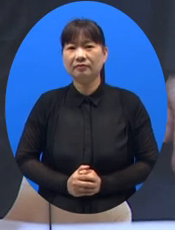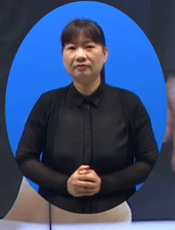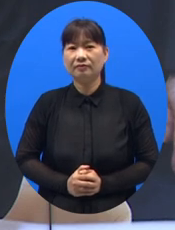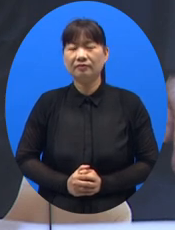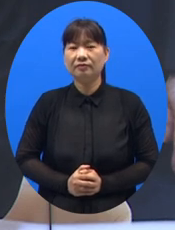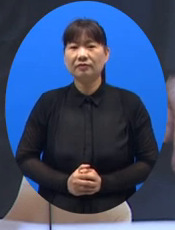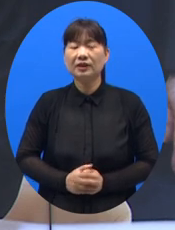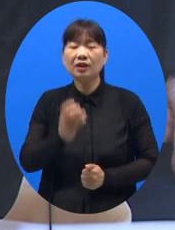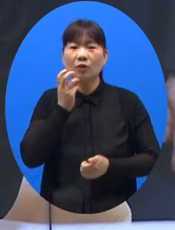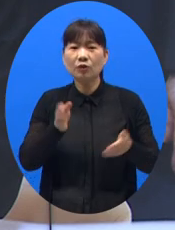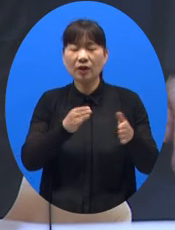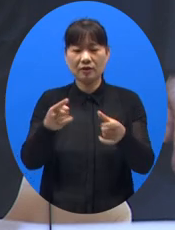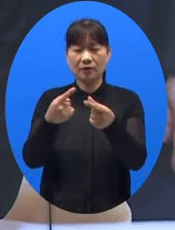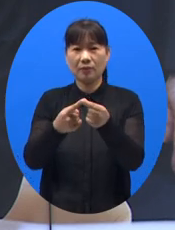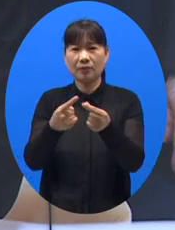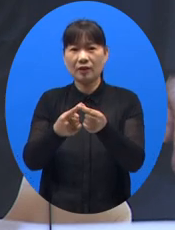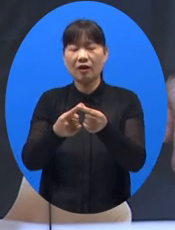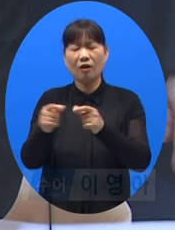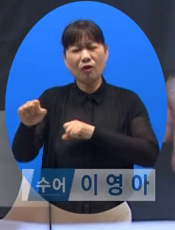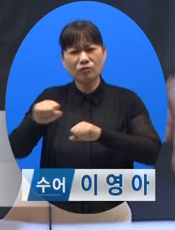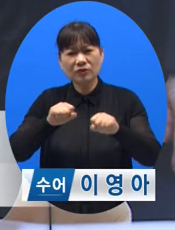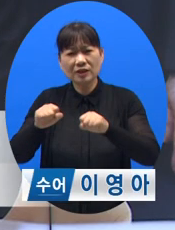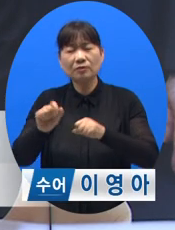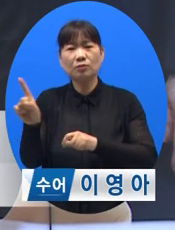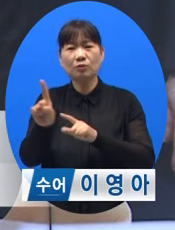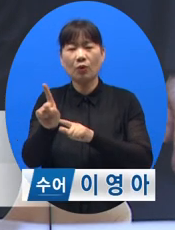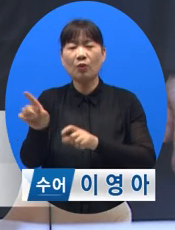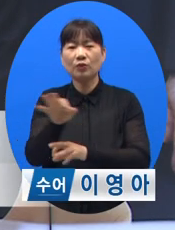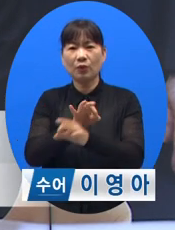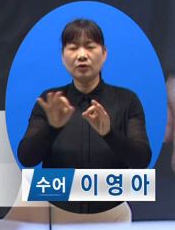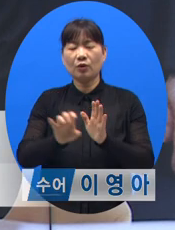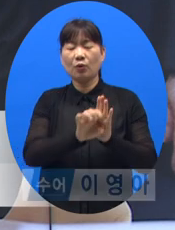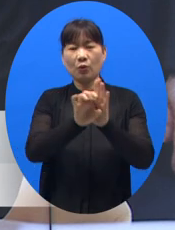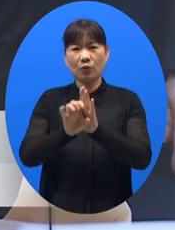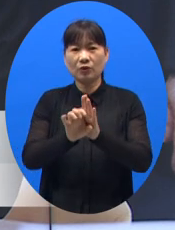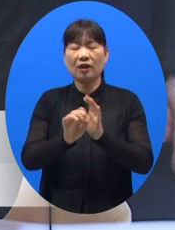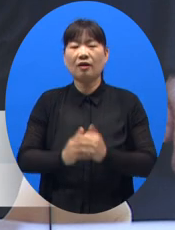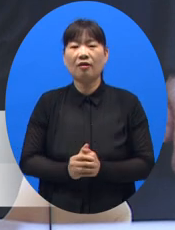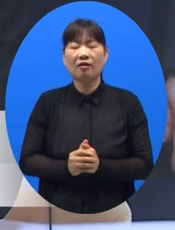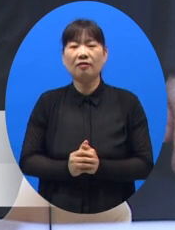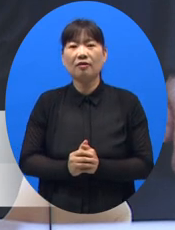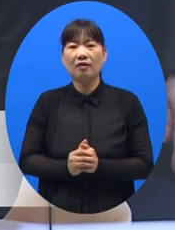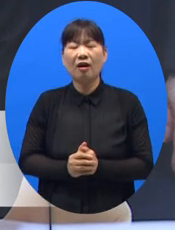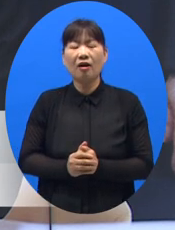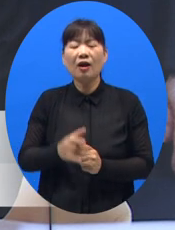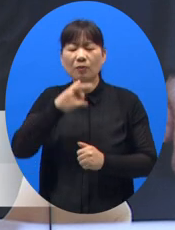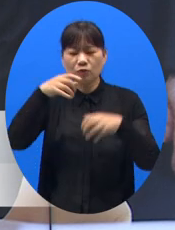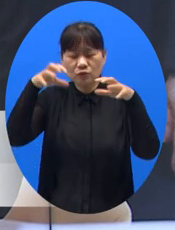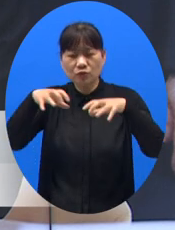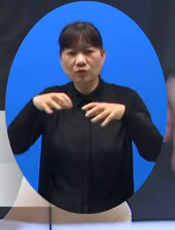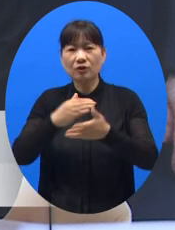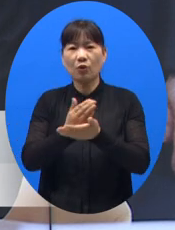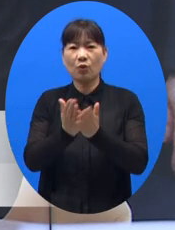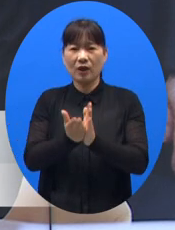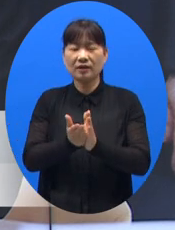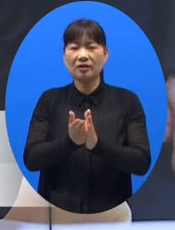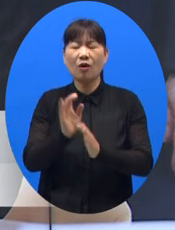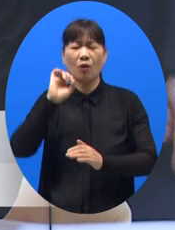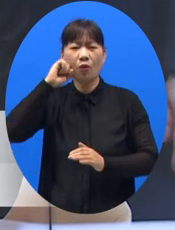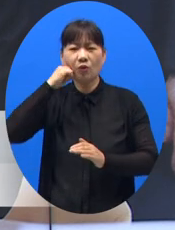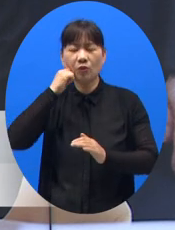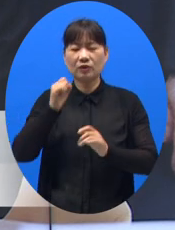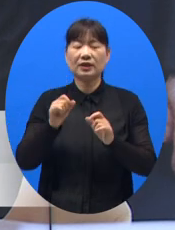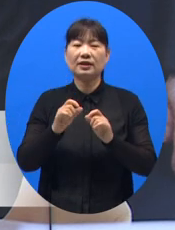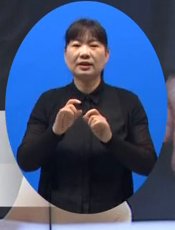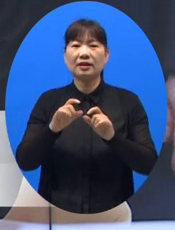민 선박의 경우 도에 첫 번째 움직임은 경제 코론 알고 얼마전 있었던 폭우 등 어려운 민생을 가장 먼저